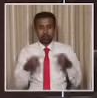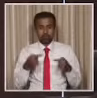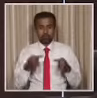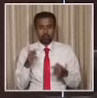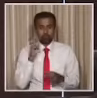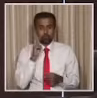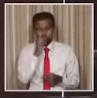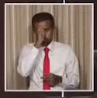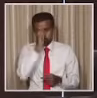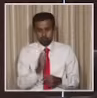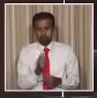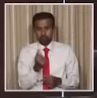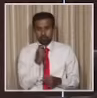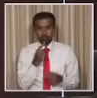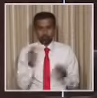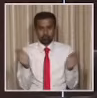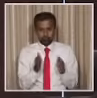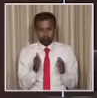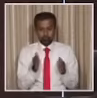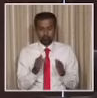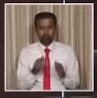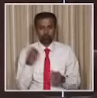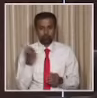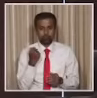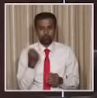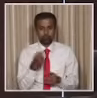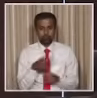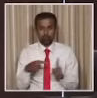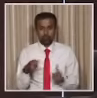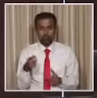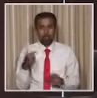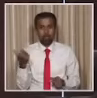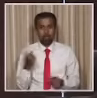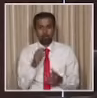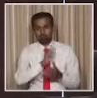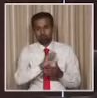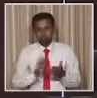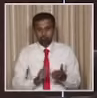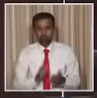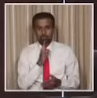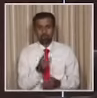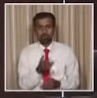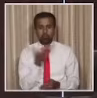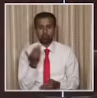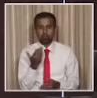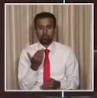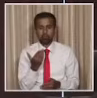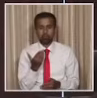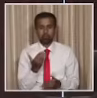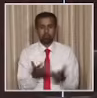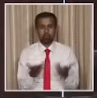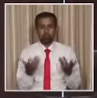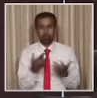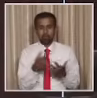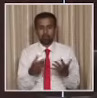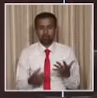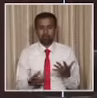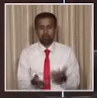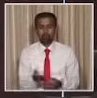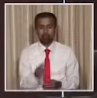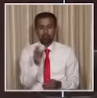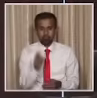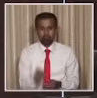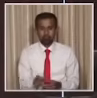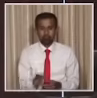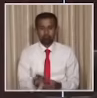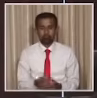වික්‍රමසිංහ මැතිතුමා කියාපු කෙටි කාලීන කෙටි කතාවේ ඉතුරු ටික ඔබතුමා නව කතාවක් කරලා මෙතන කියන්න තිබුණනේ එතුමාට ඇති වෙච්චිද බැරි වෙච්චිද දැන් ඔබතුමා දැන්